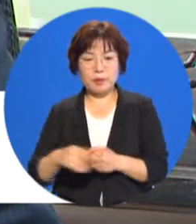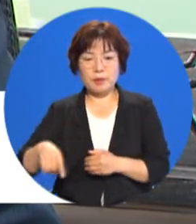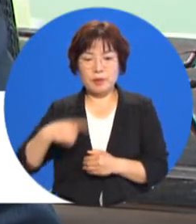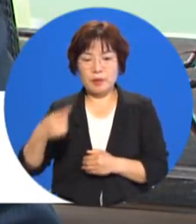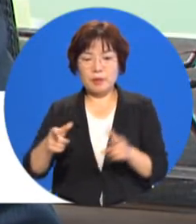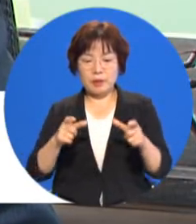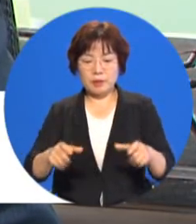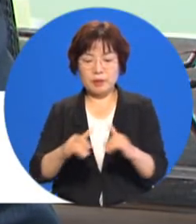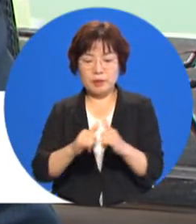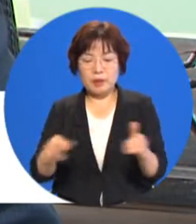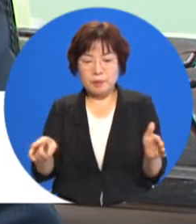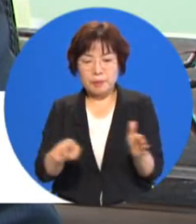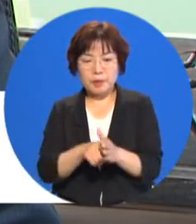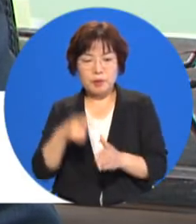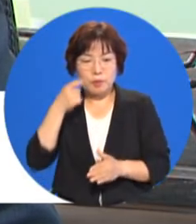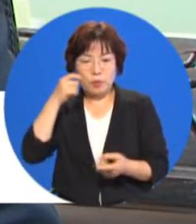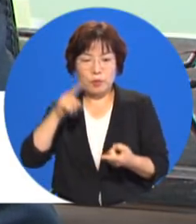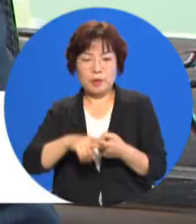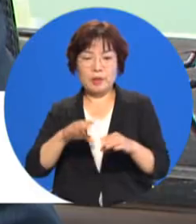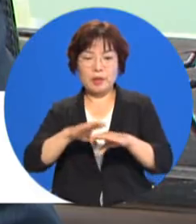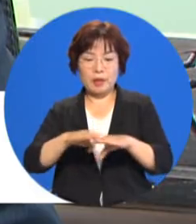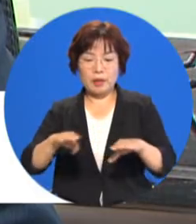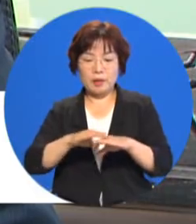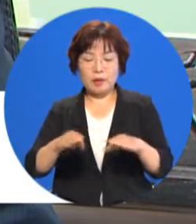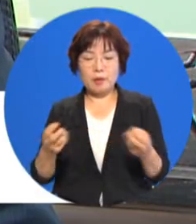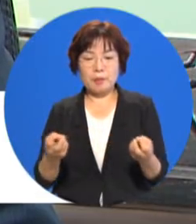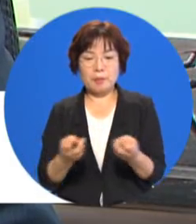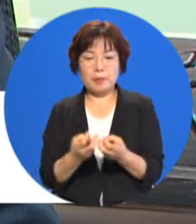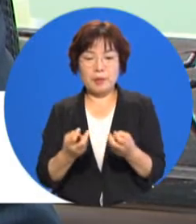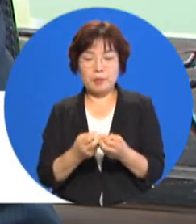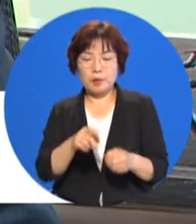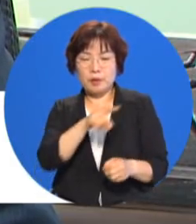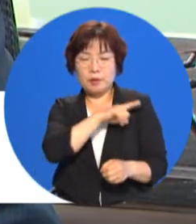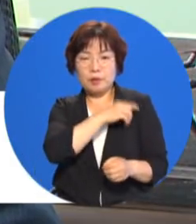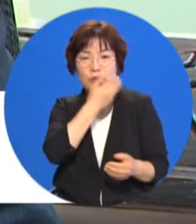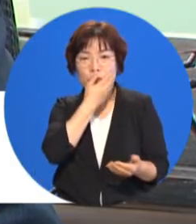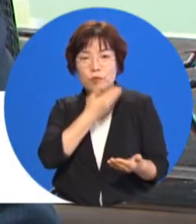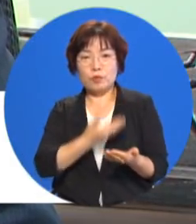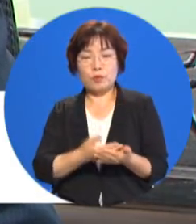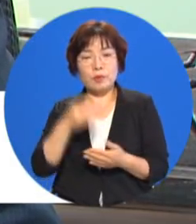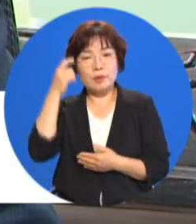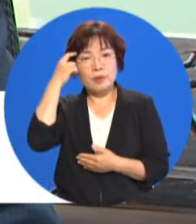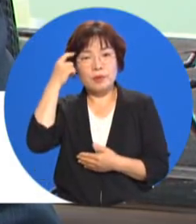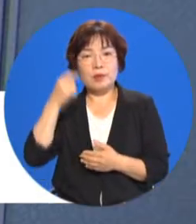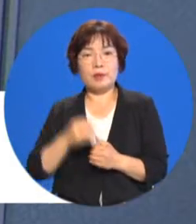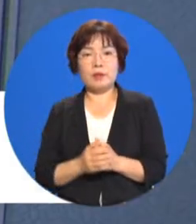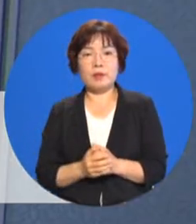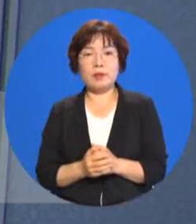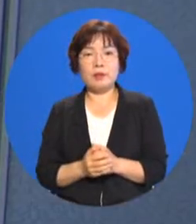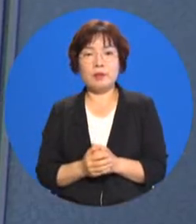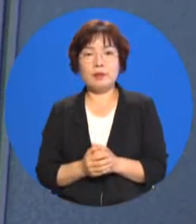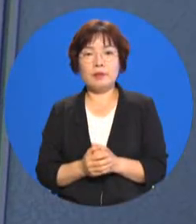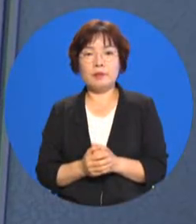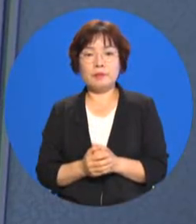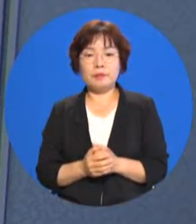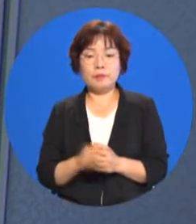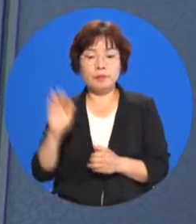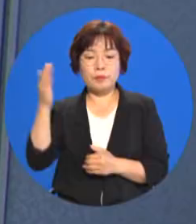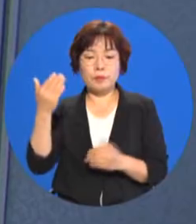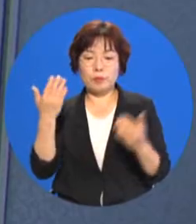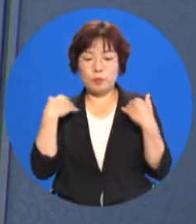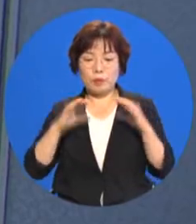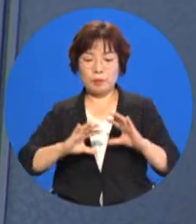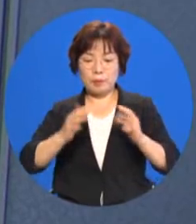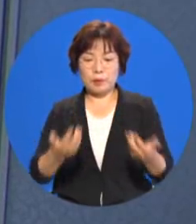그다음에 주민들의 불신감을 해소시켜주는 그 방향이 가장 중요하다. 최근